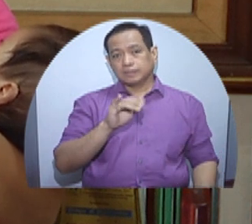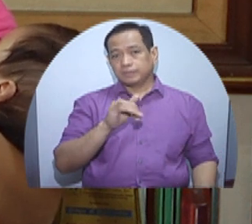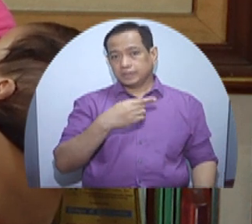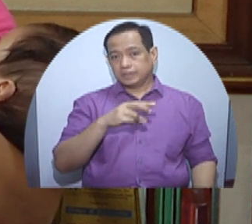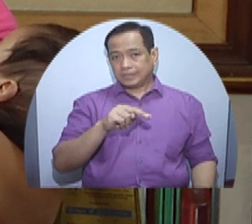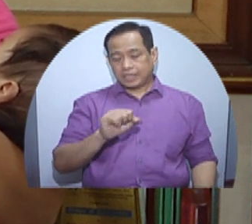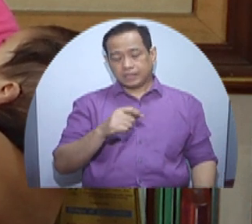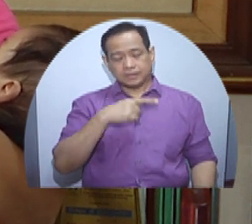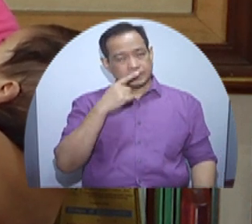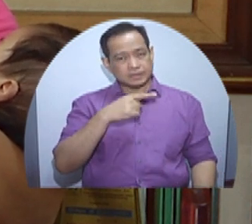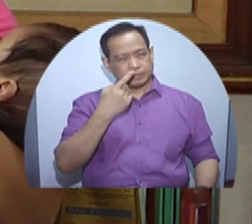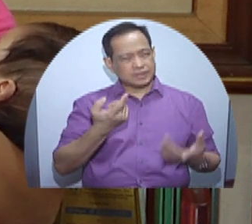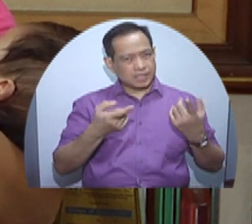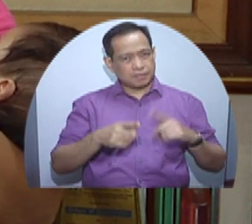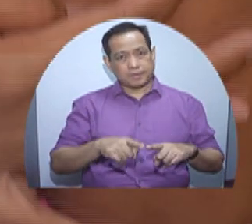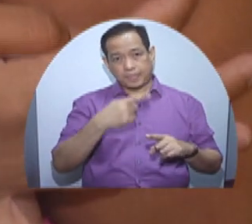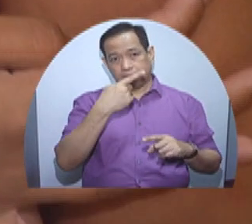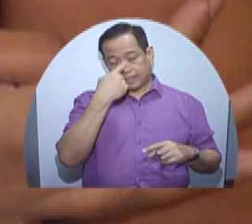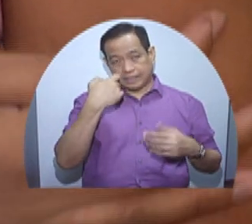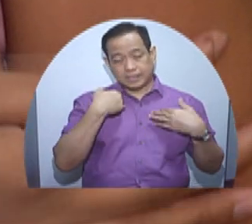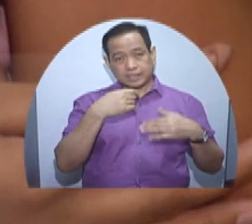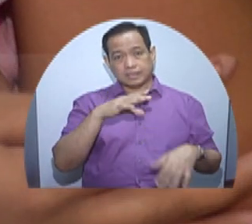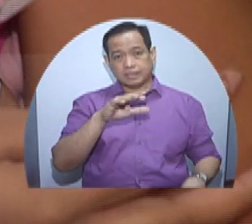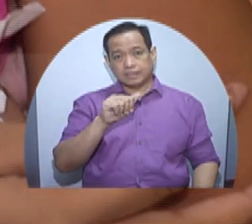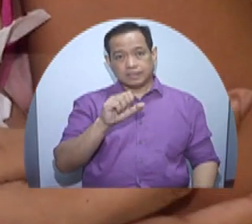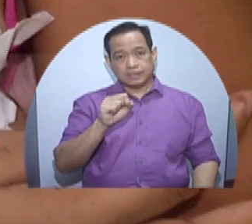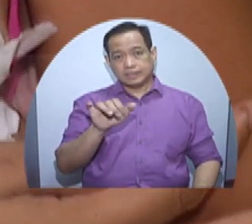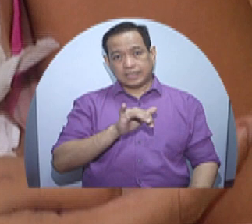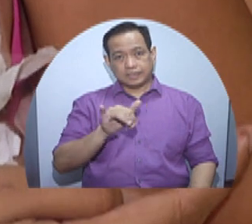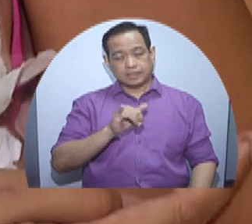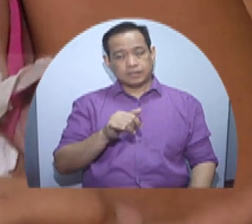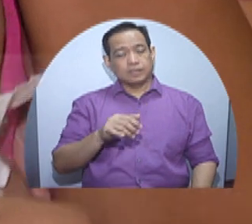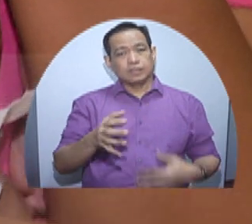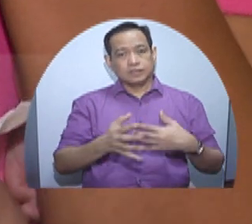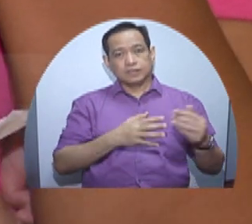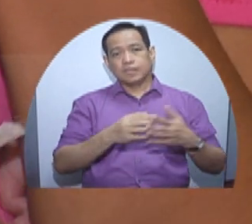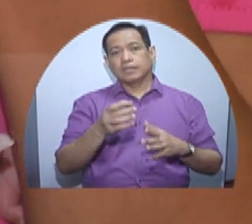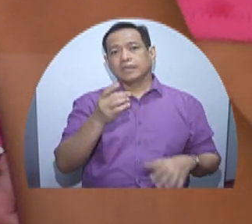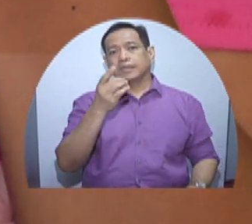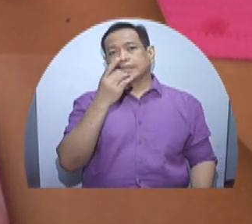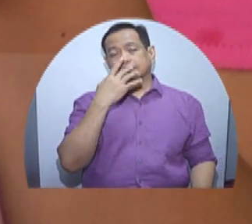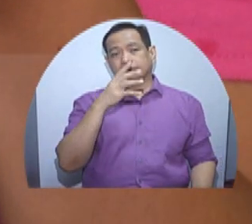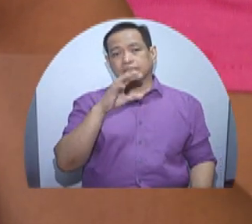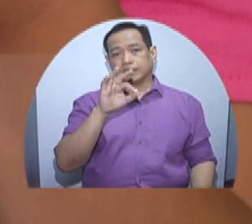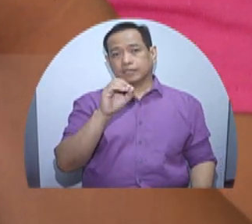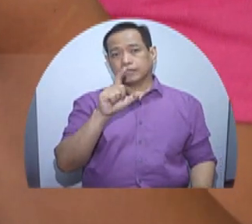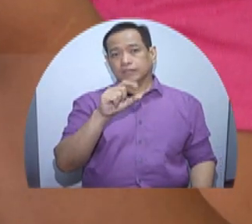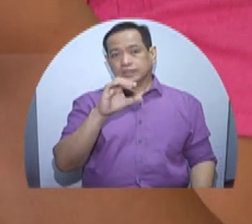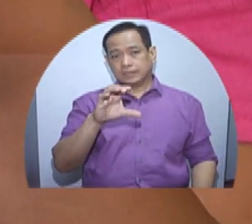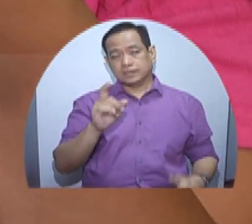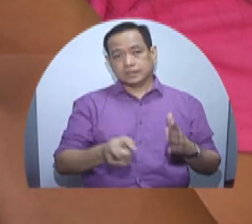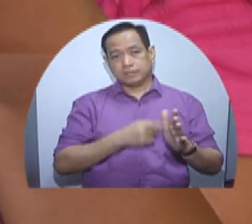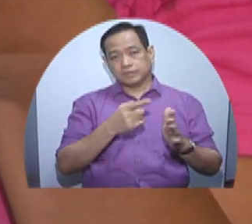nangyari. Ganyan, yun po ang sabi nila, may mga case daw po na ganun talaga. Kahit umiinom ng folic, minsan daw